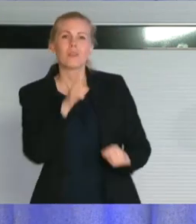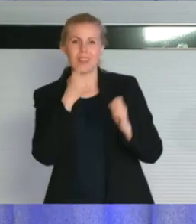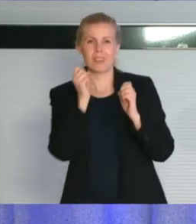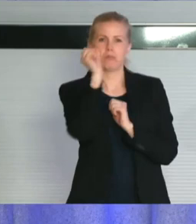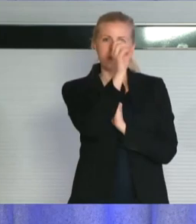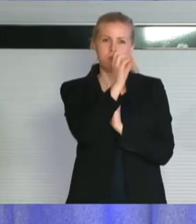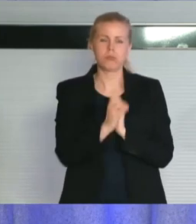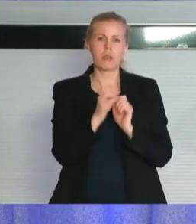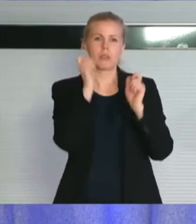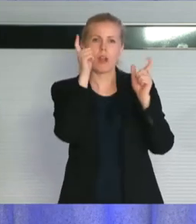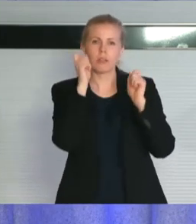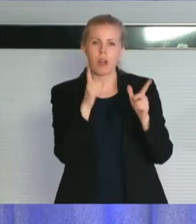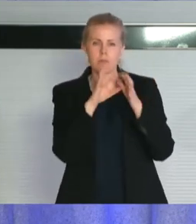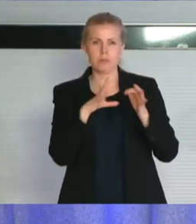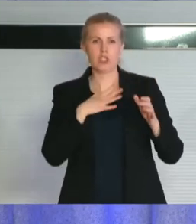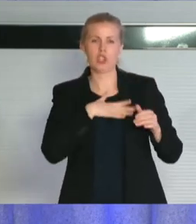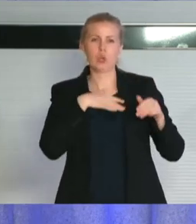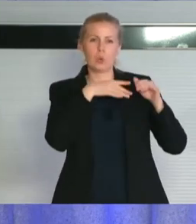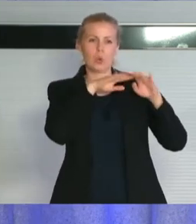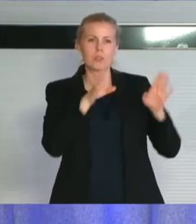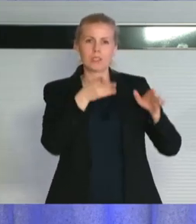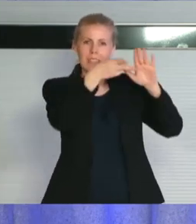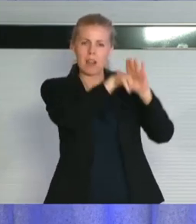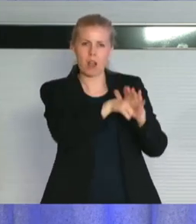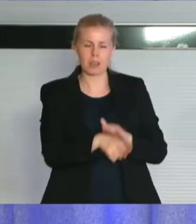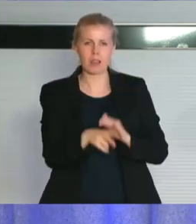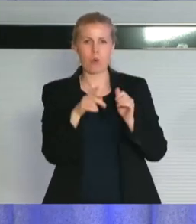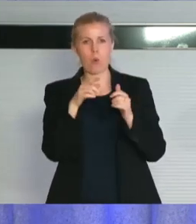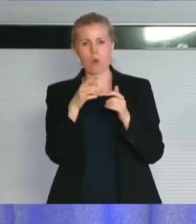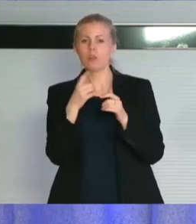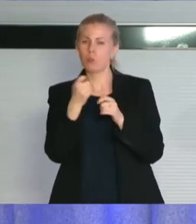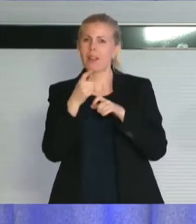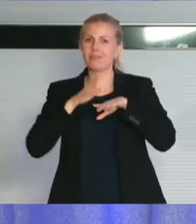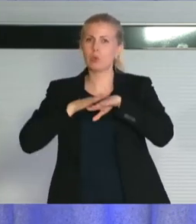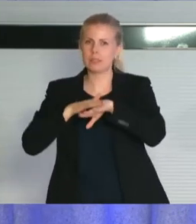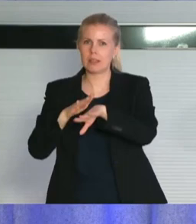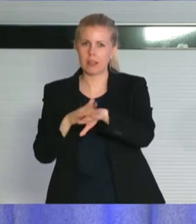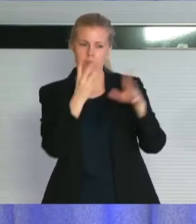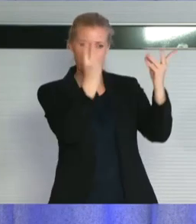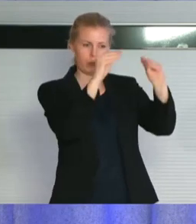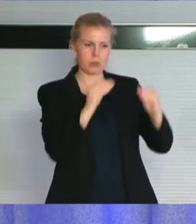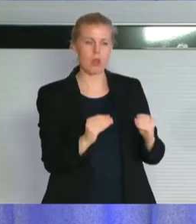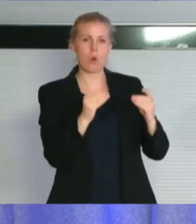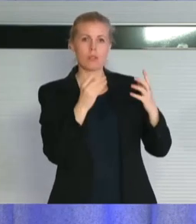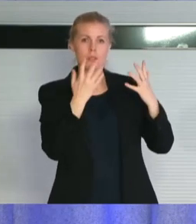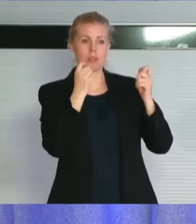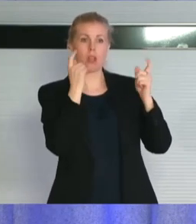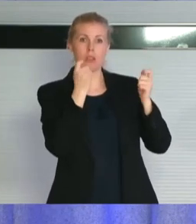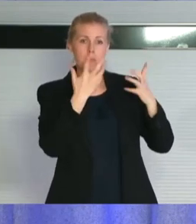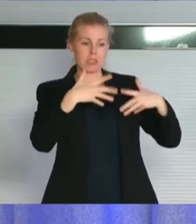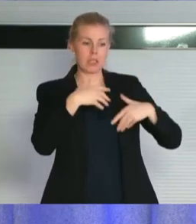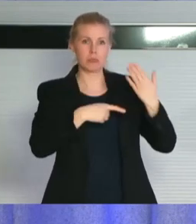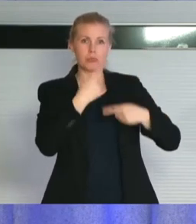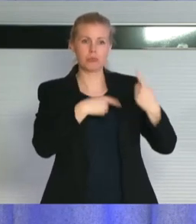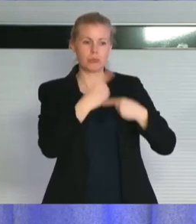dataene vi har om sykehusinnlagte tilfelle og med en rekke forutsetninger. Og så lar vi datamaskinen kjøre simuleringer for å